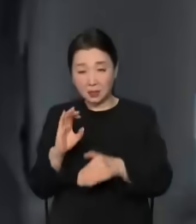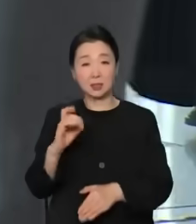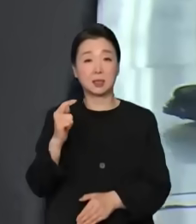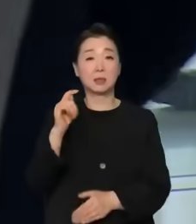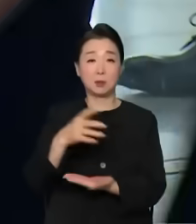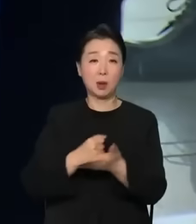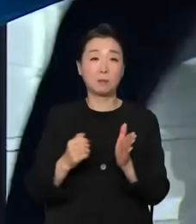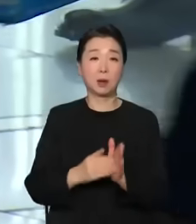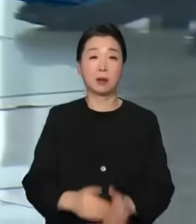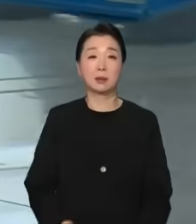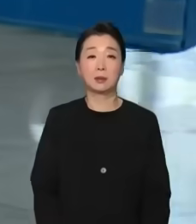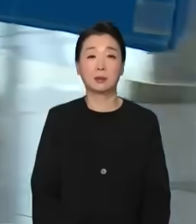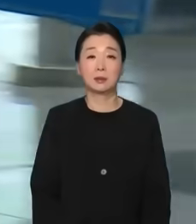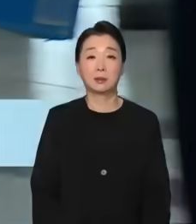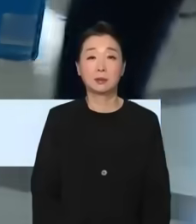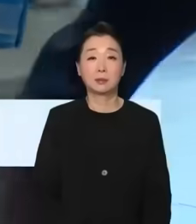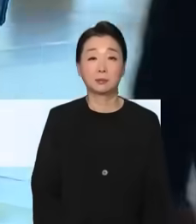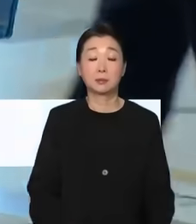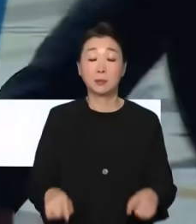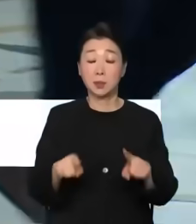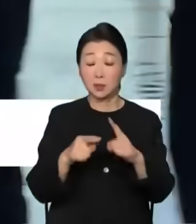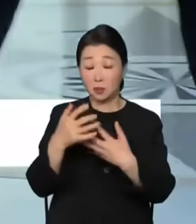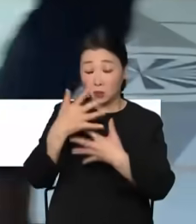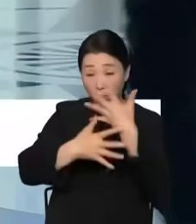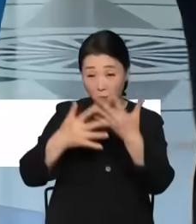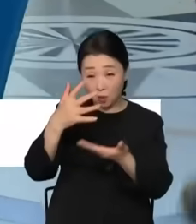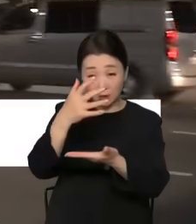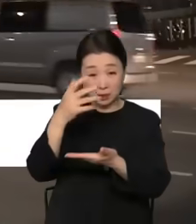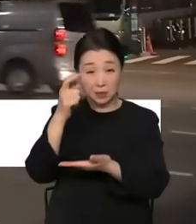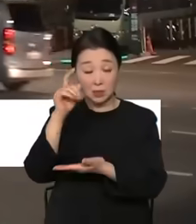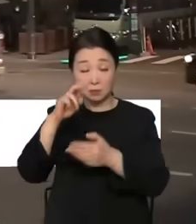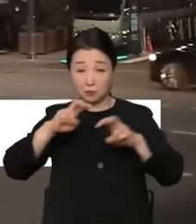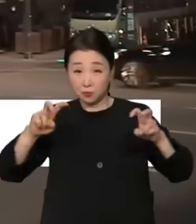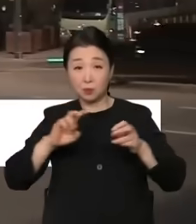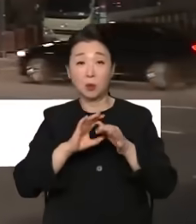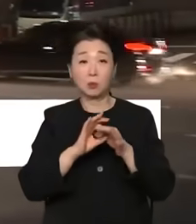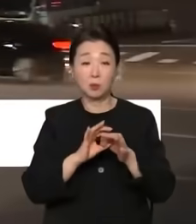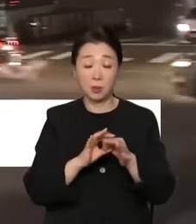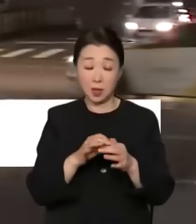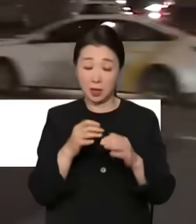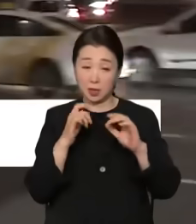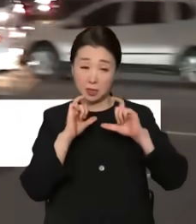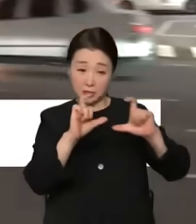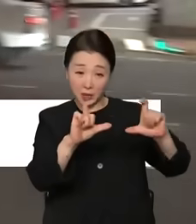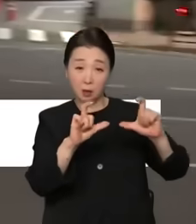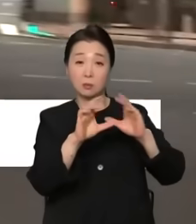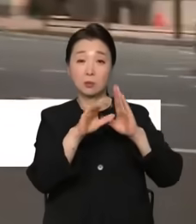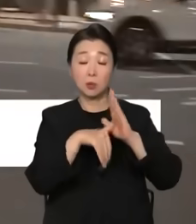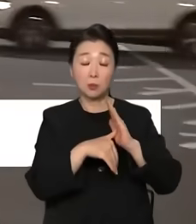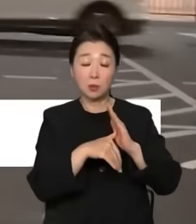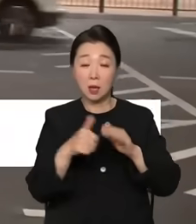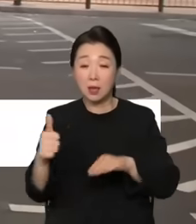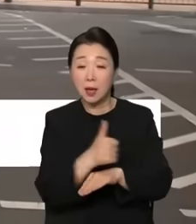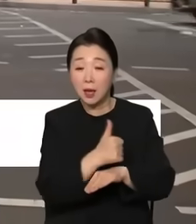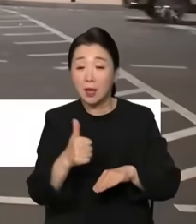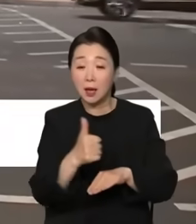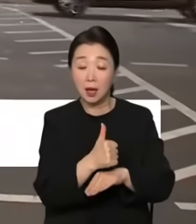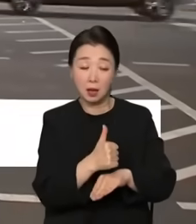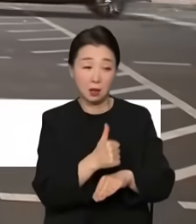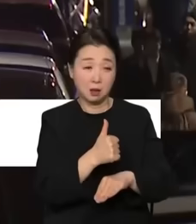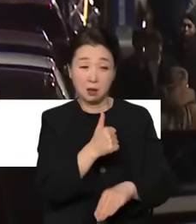것으로 알려졌습니다 함께 확보한 서버와 CCTV 분석을 통해 개 선포 당시에 동선 등 구체적인